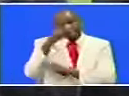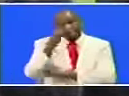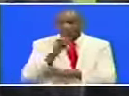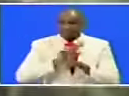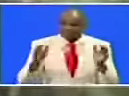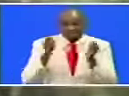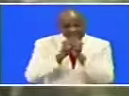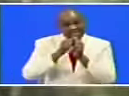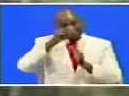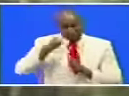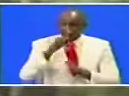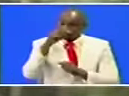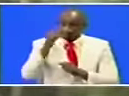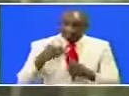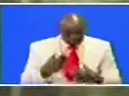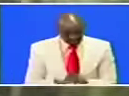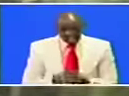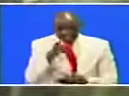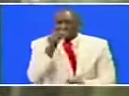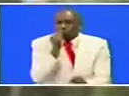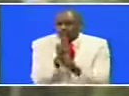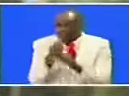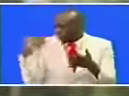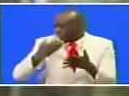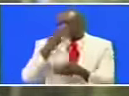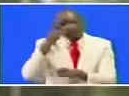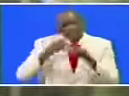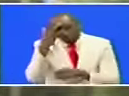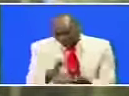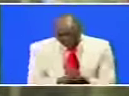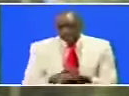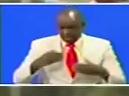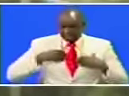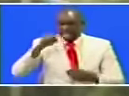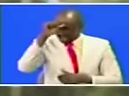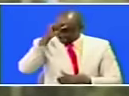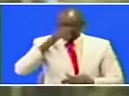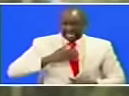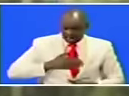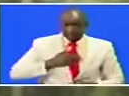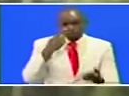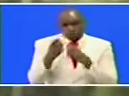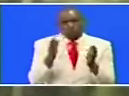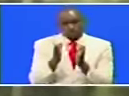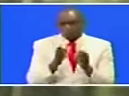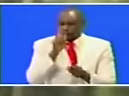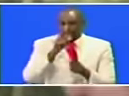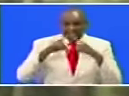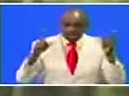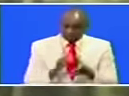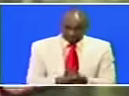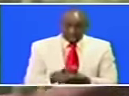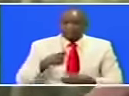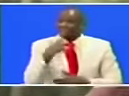yake. Tumeweza kufanya kazi hiyo kwa sababu tumekuwa na serikali ambayo inaongea na lugha moja.